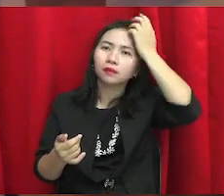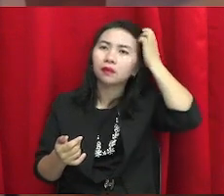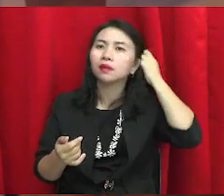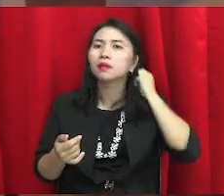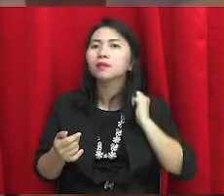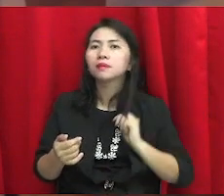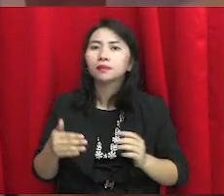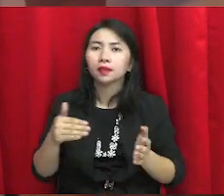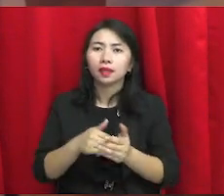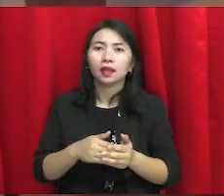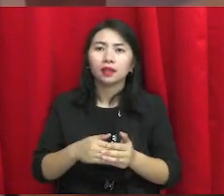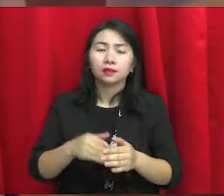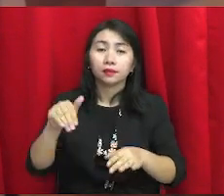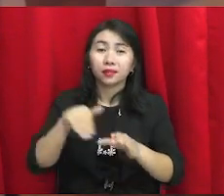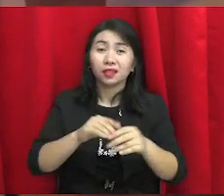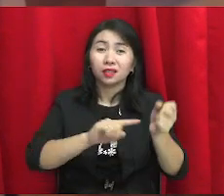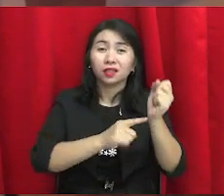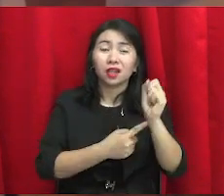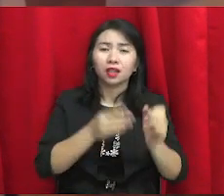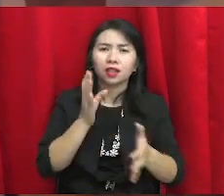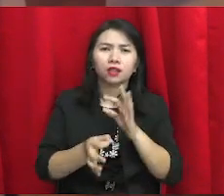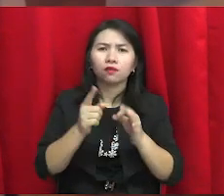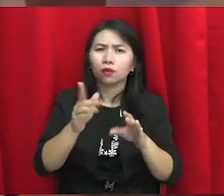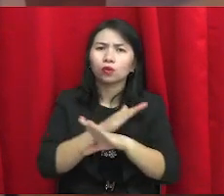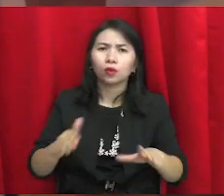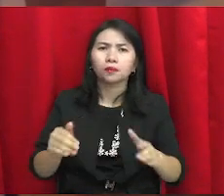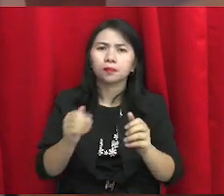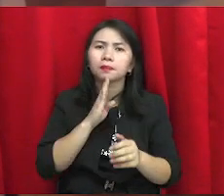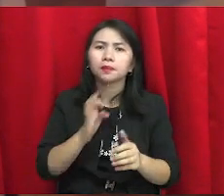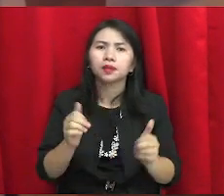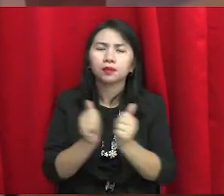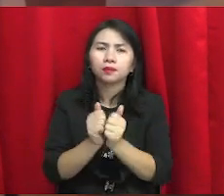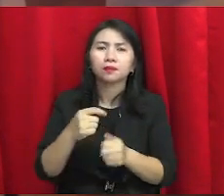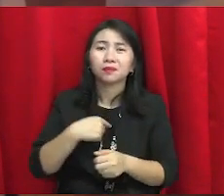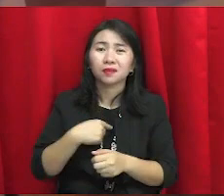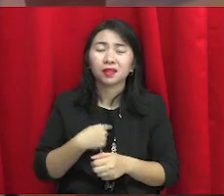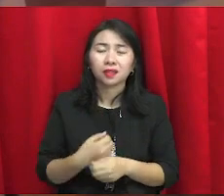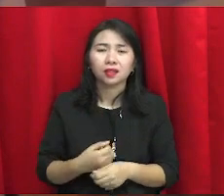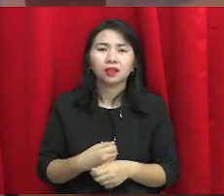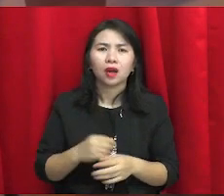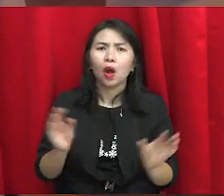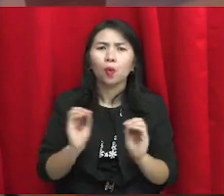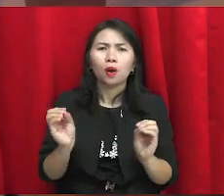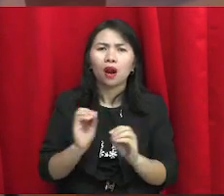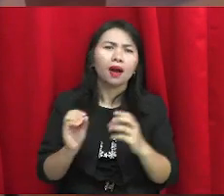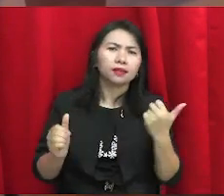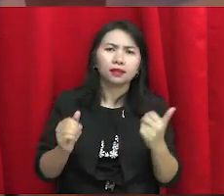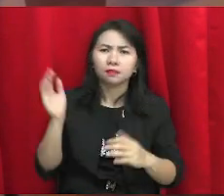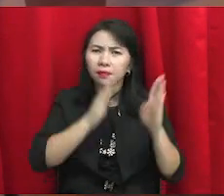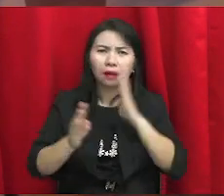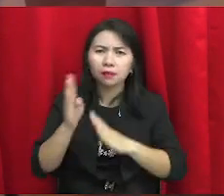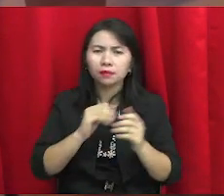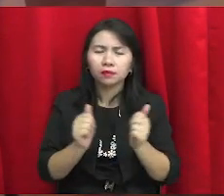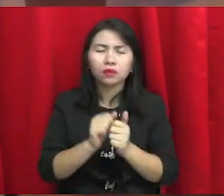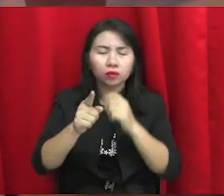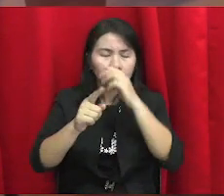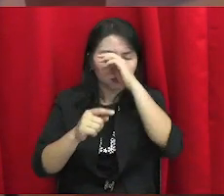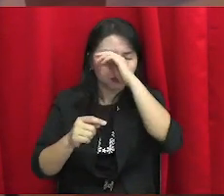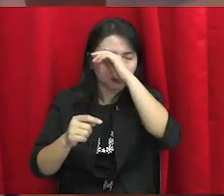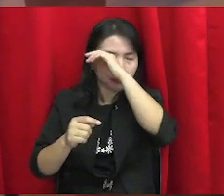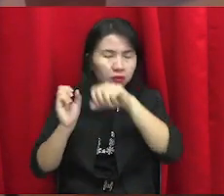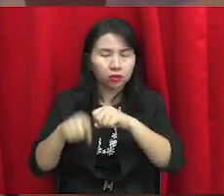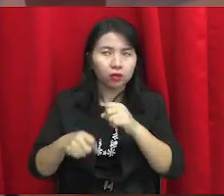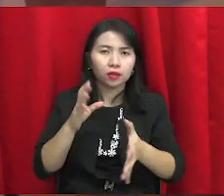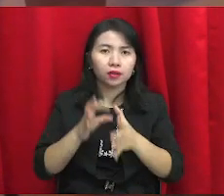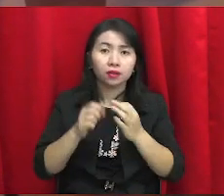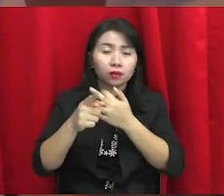ako sasamahan, pag nagka-problema ka, walang ibang sisisihin kundi ikaw. Yeah. Ganun din, no? Kung ikaw po ay may plano ngayon na magkaroon